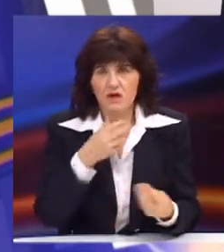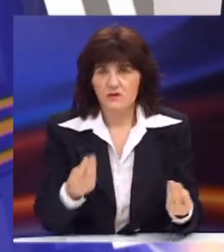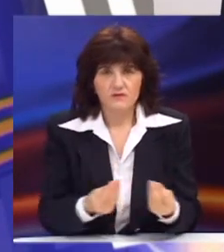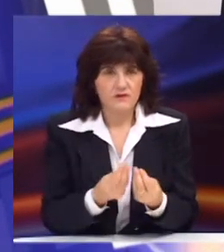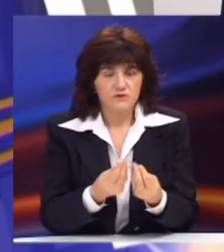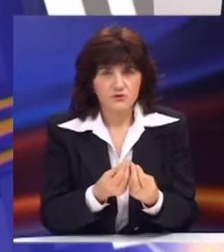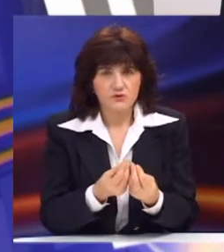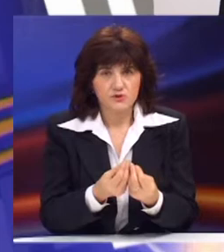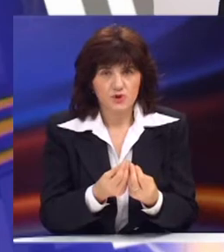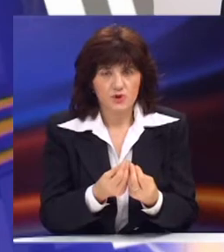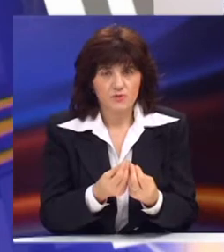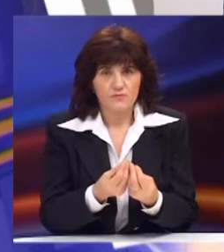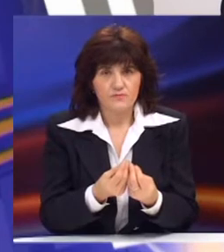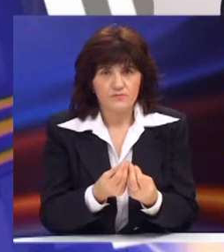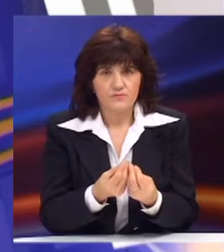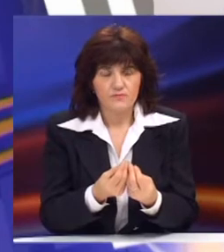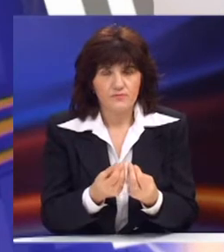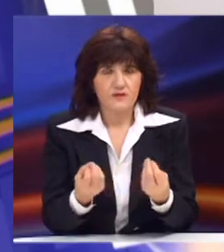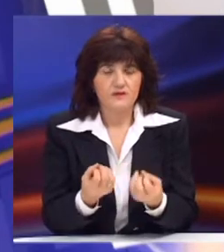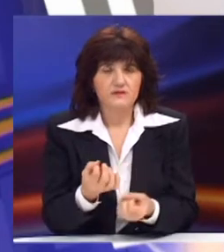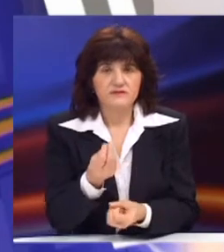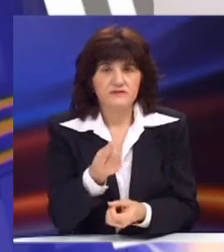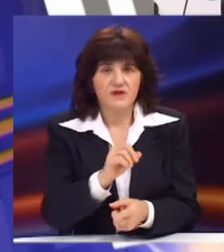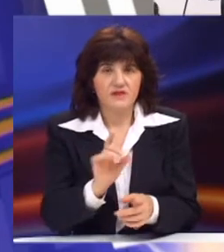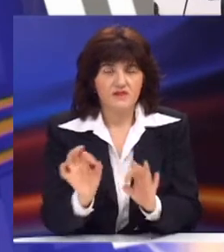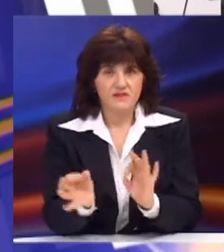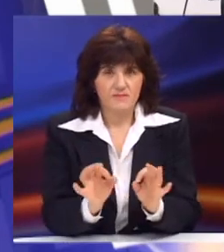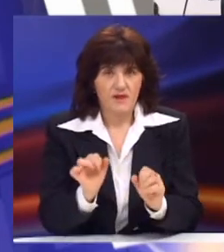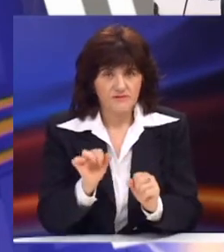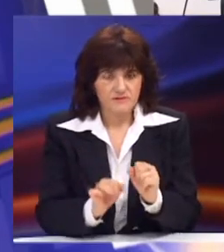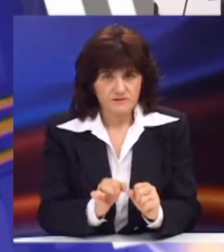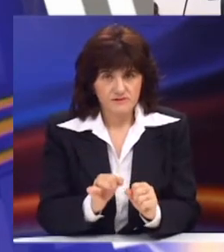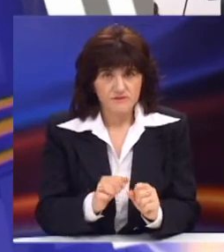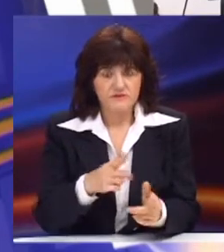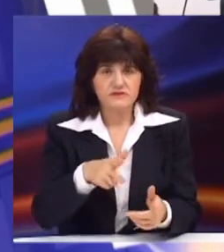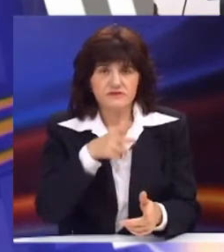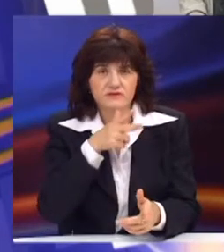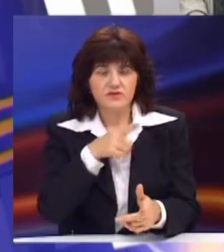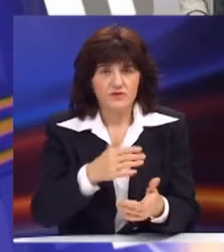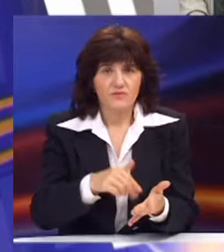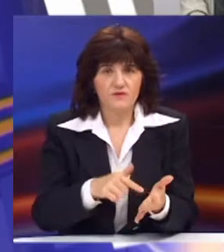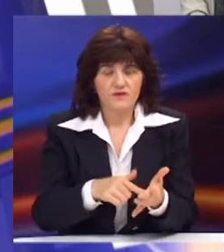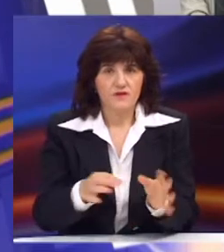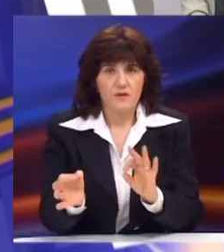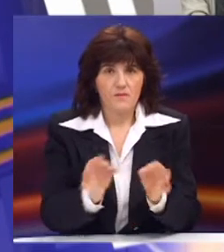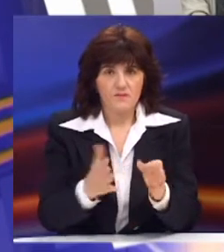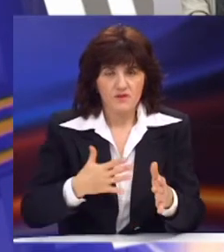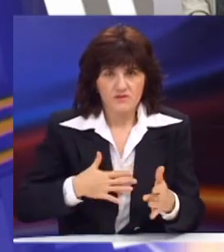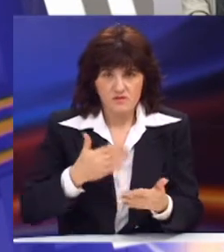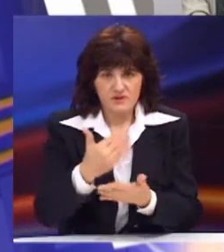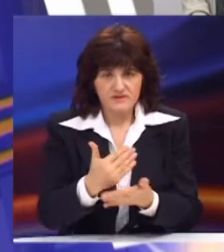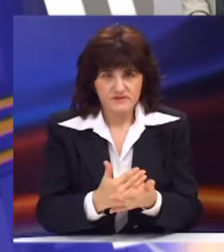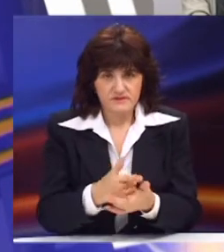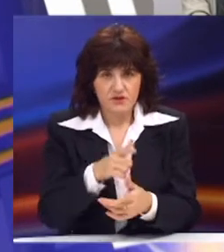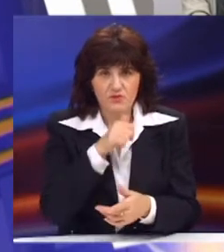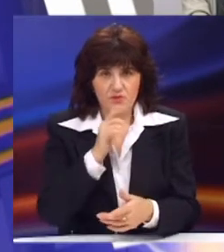je nešto za čega Srbija nije spremna. Sindikalci najavljuju da će pripremiti svoj tekst zakona.